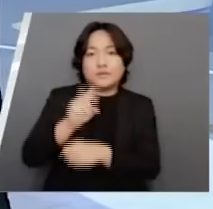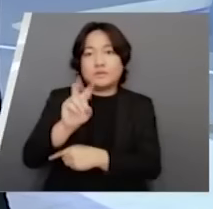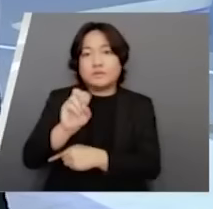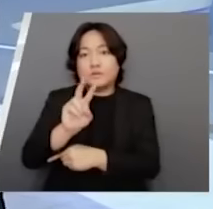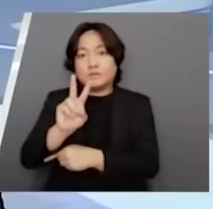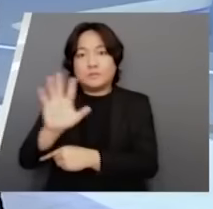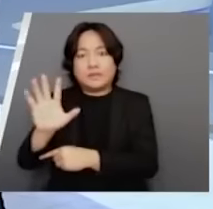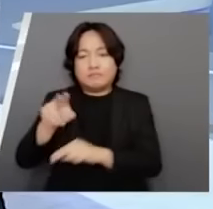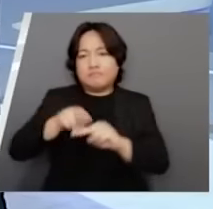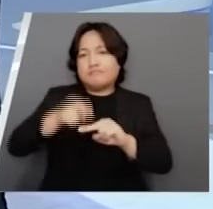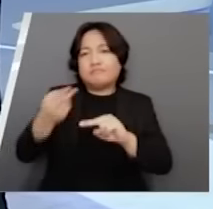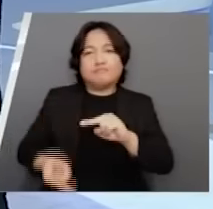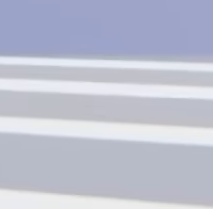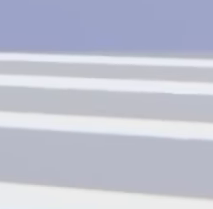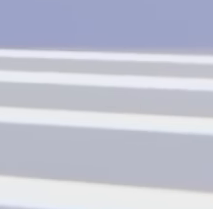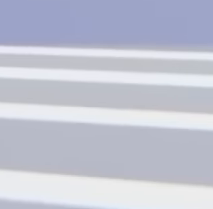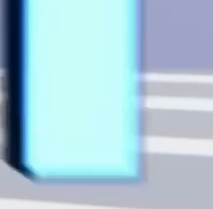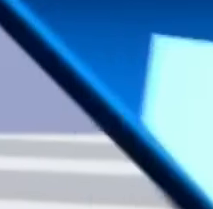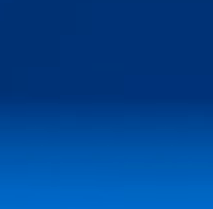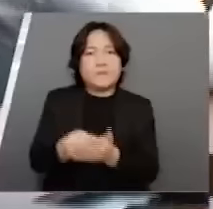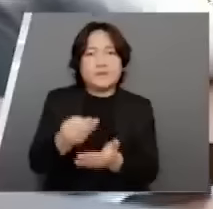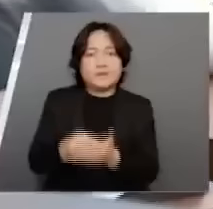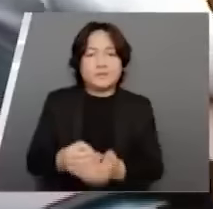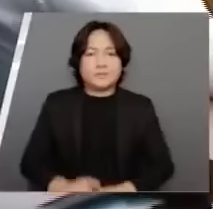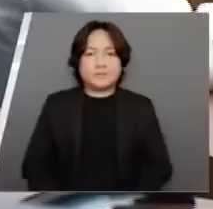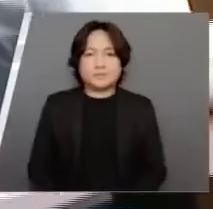2025. Saksi, si Marisol Abdurrahman.